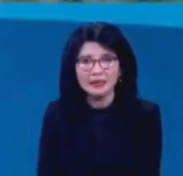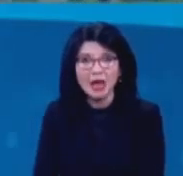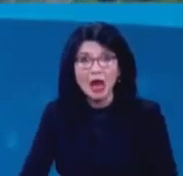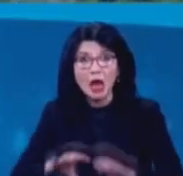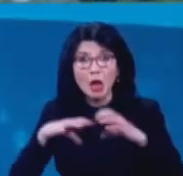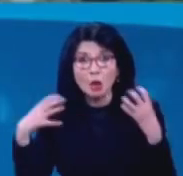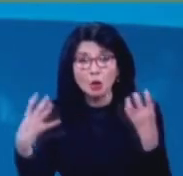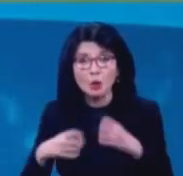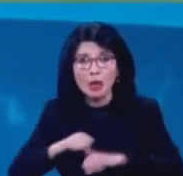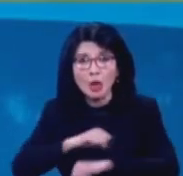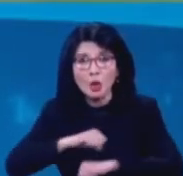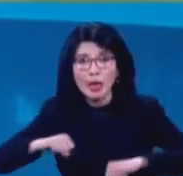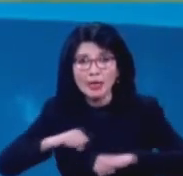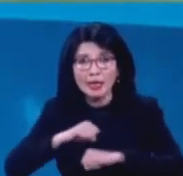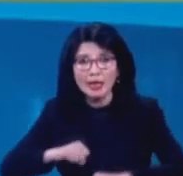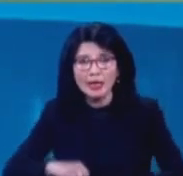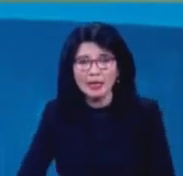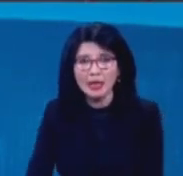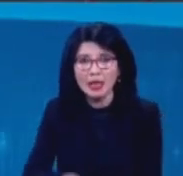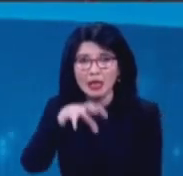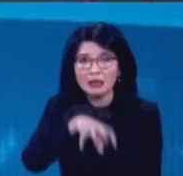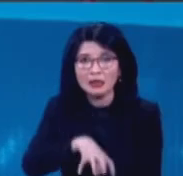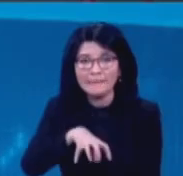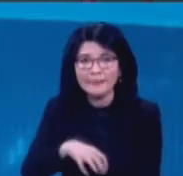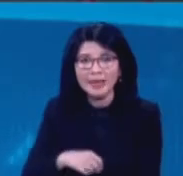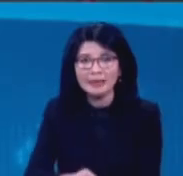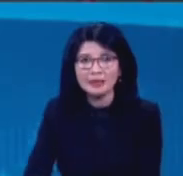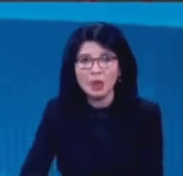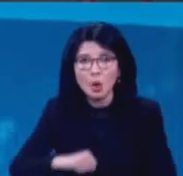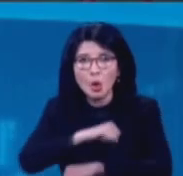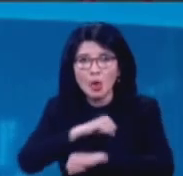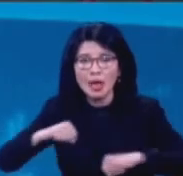olahraga, gelanggang olahraga. Itu namanya